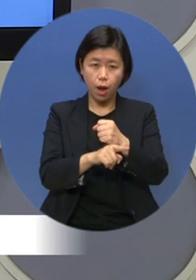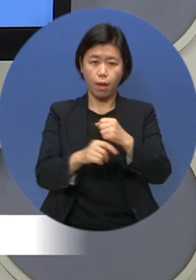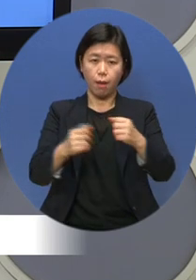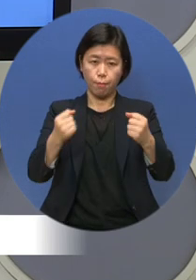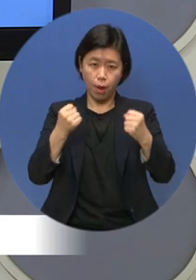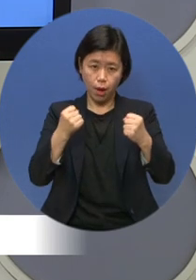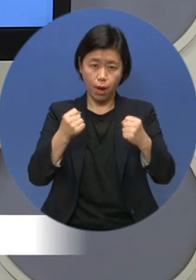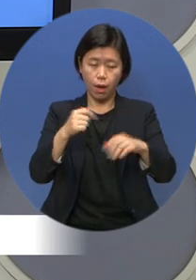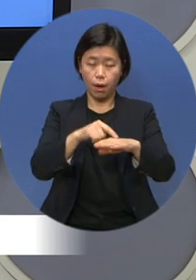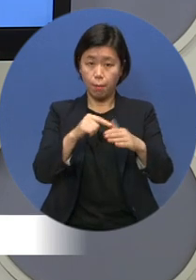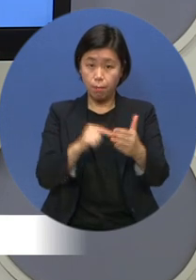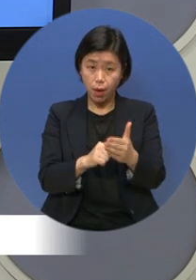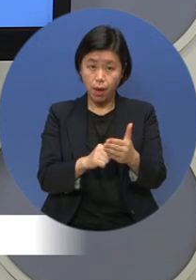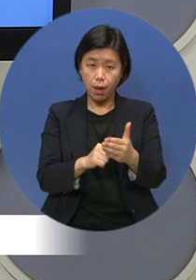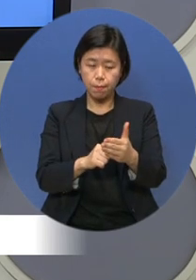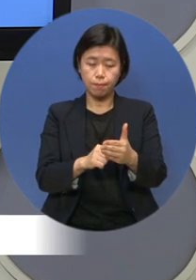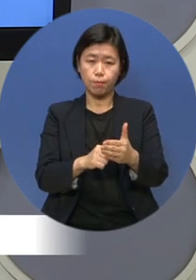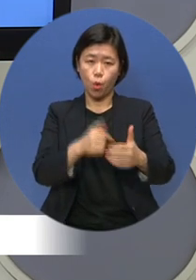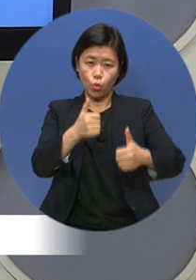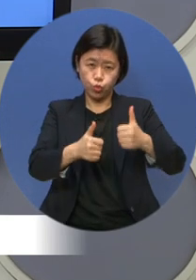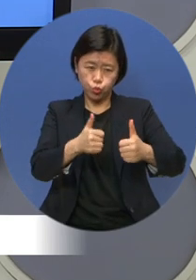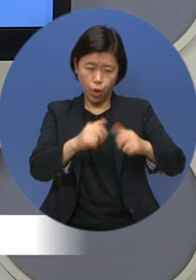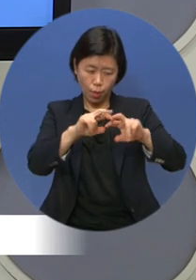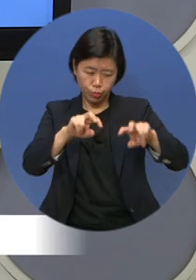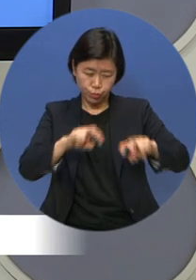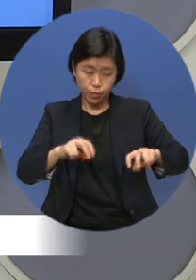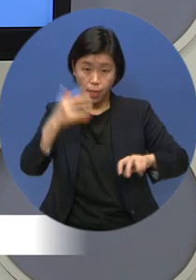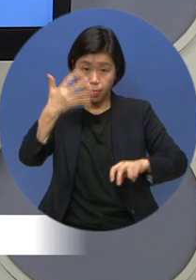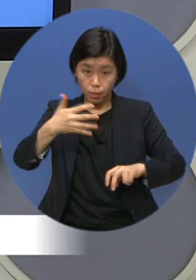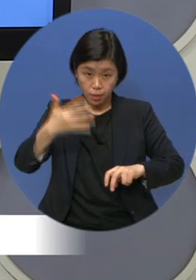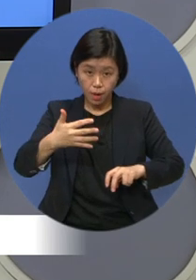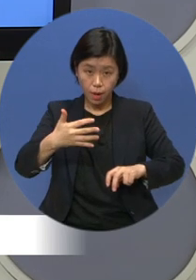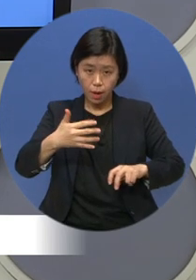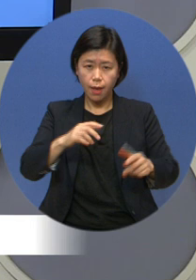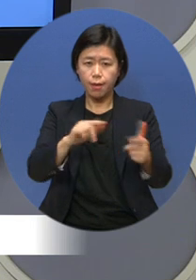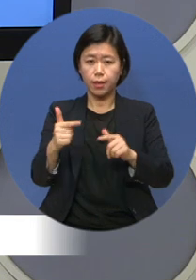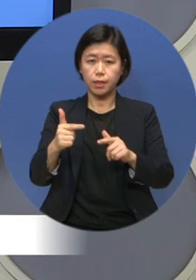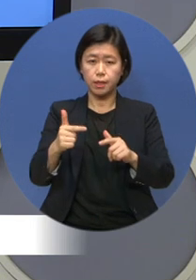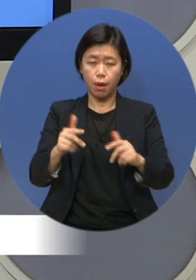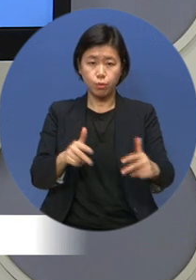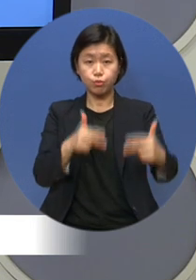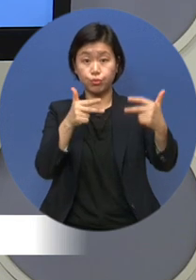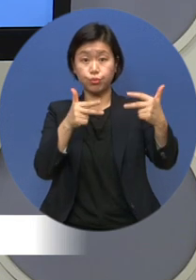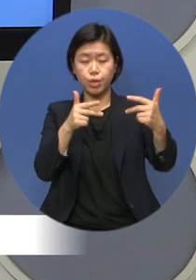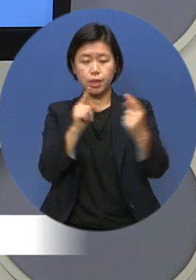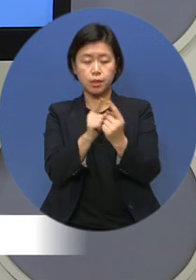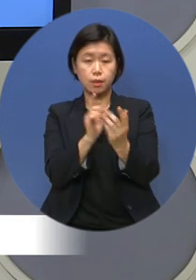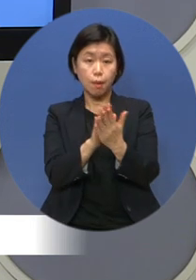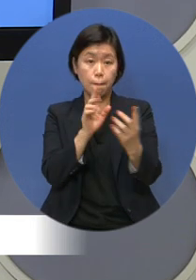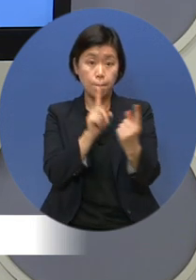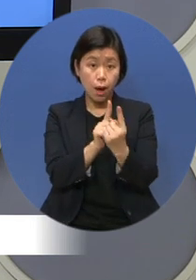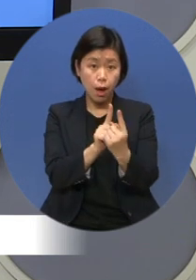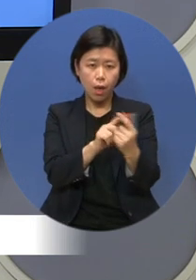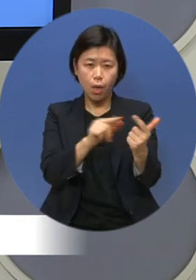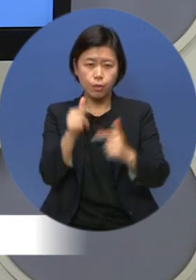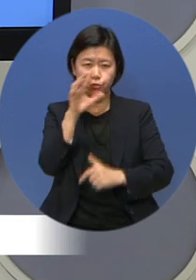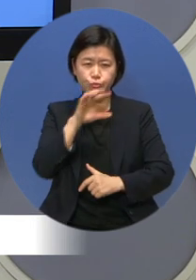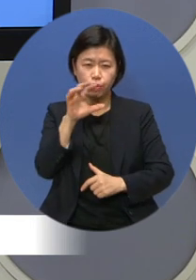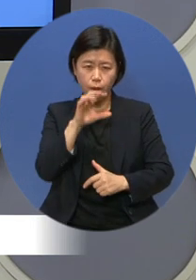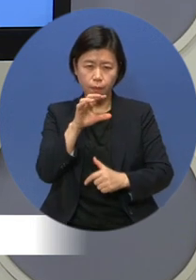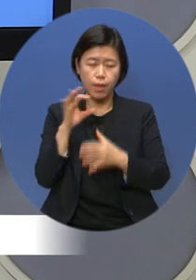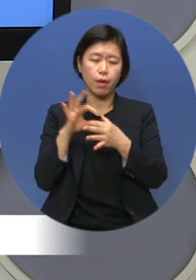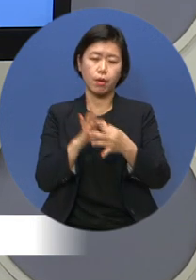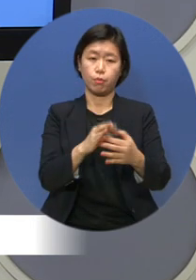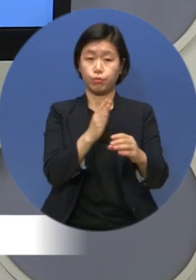심리 경기 분석 영상 등 대 면과 b 대면을 병행한 훈련을 지원 해 왔는데요 또한